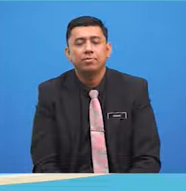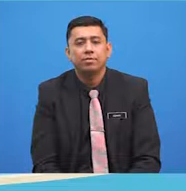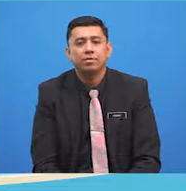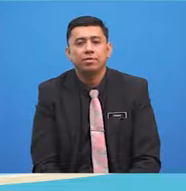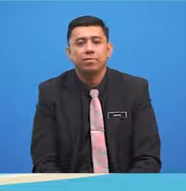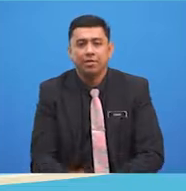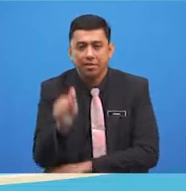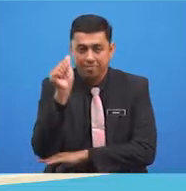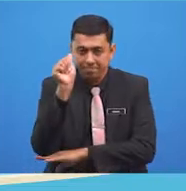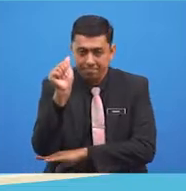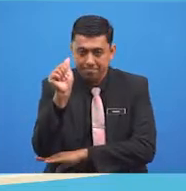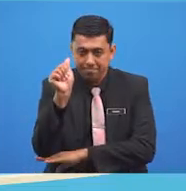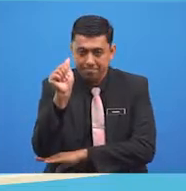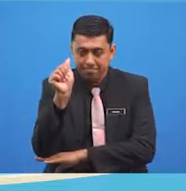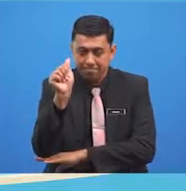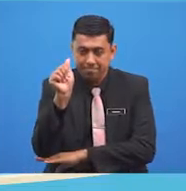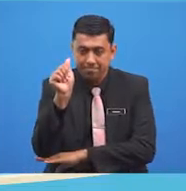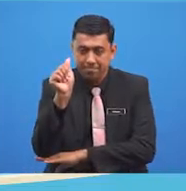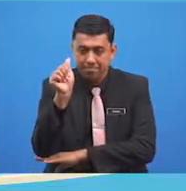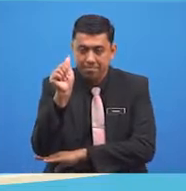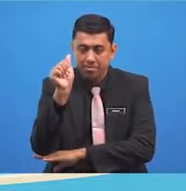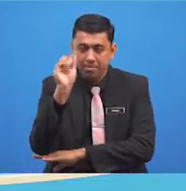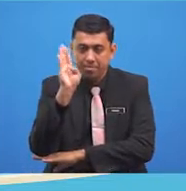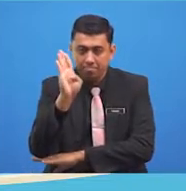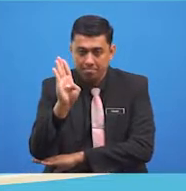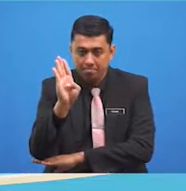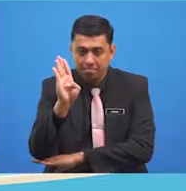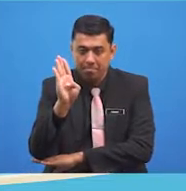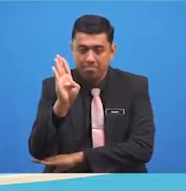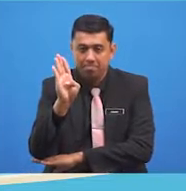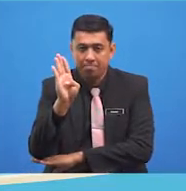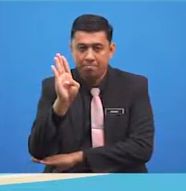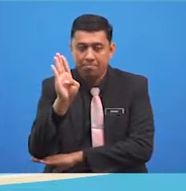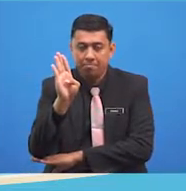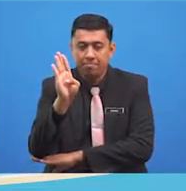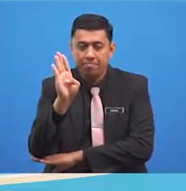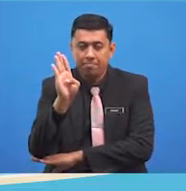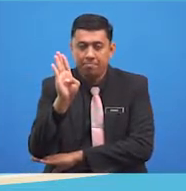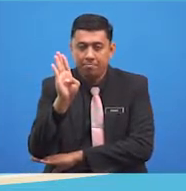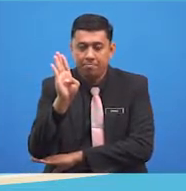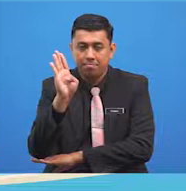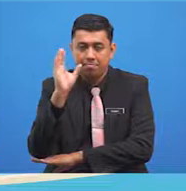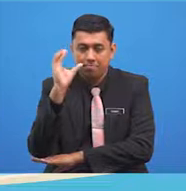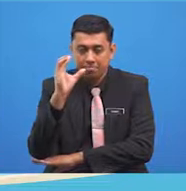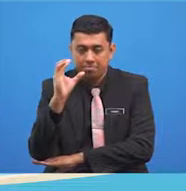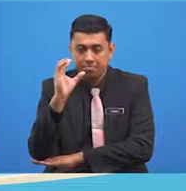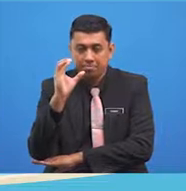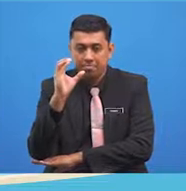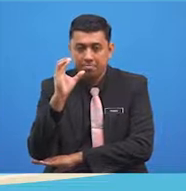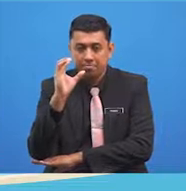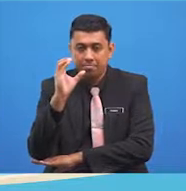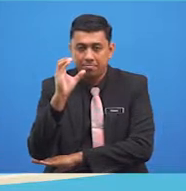A. Terdapat pengganti sumber terbaik. B. Tidak habis dalam jangka masa panjang.